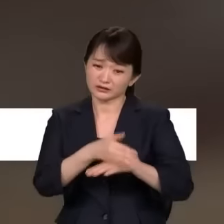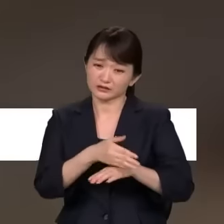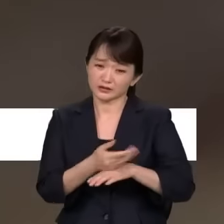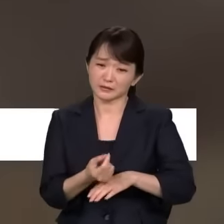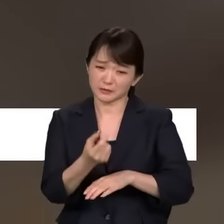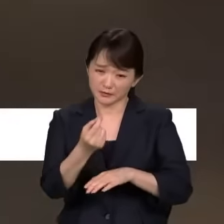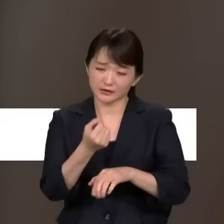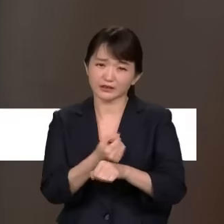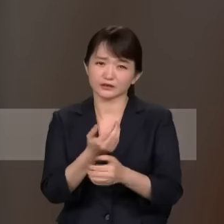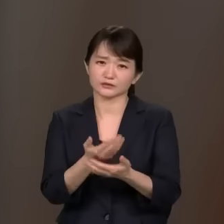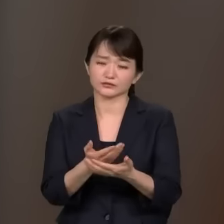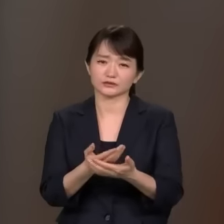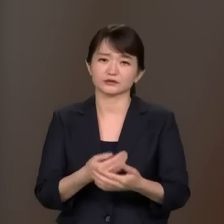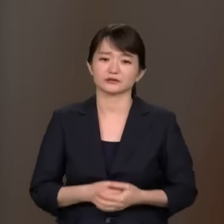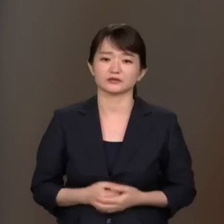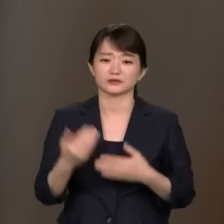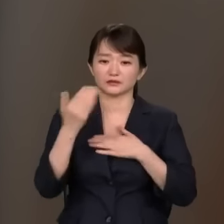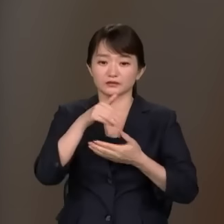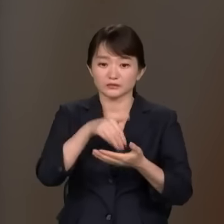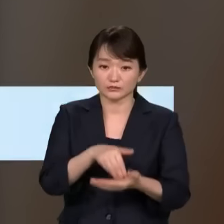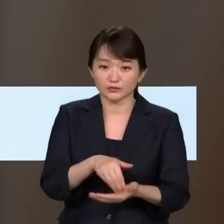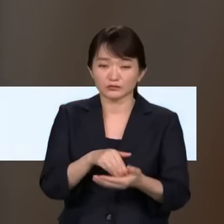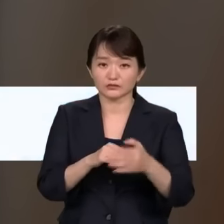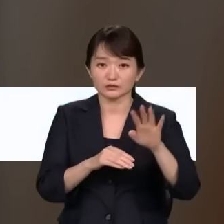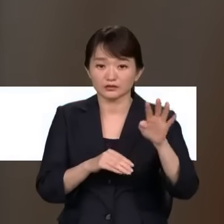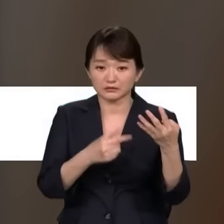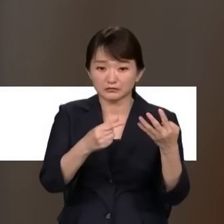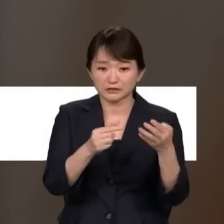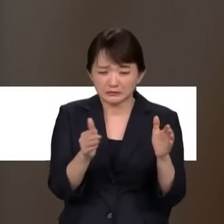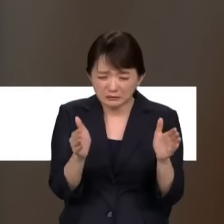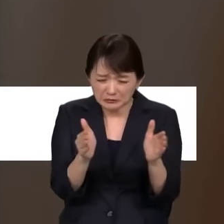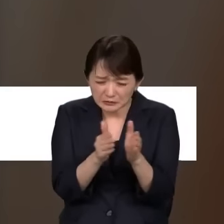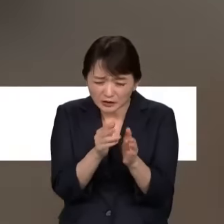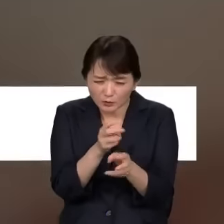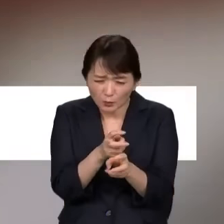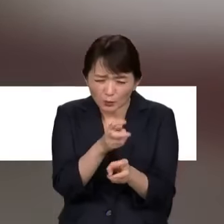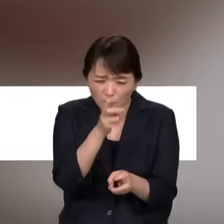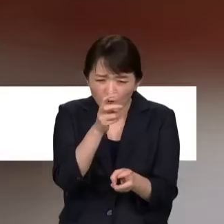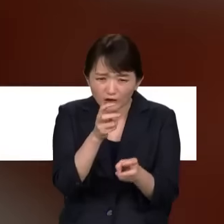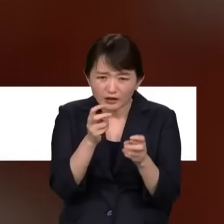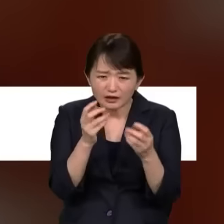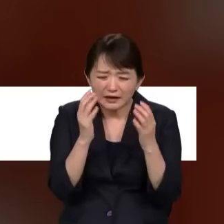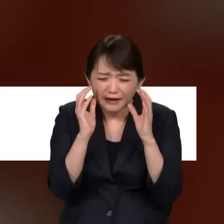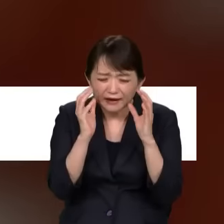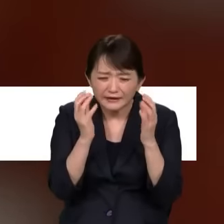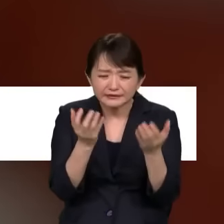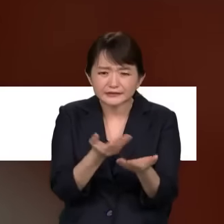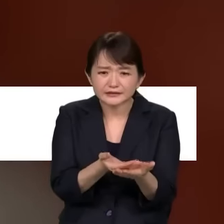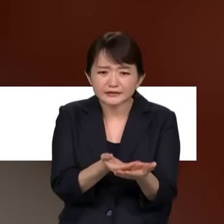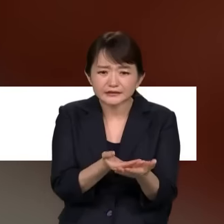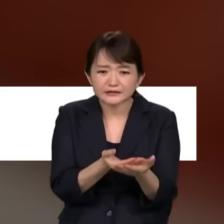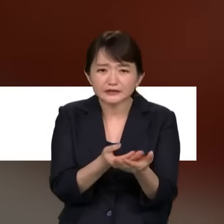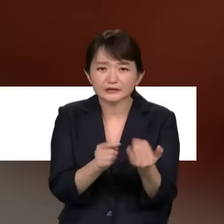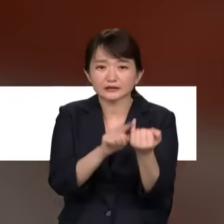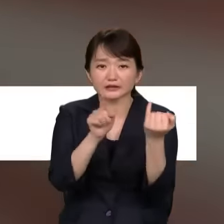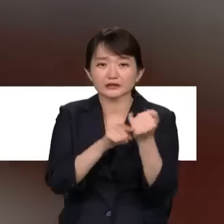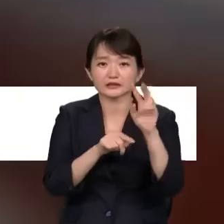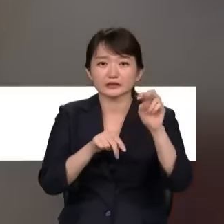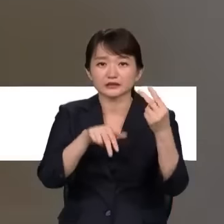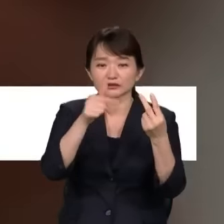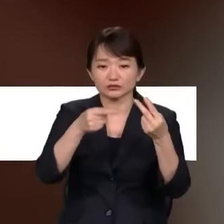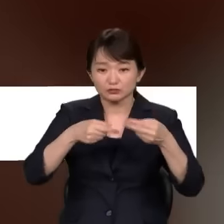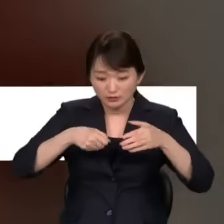해주세요. 몸무게 400g, 작고 마른 미숙아들. 임신 22주 만에 세상에 나온 이른둥이